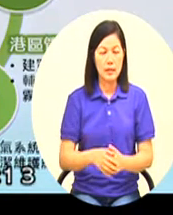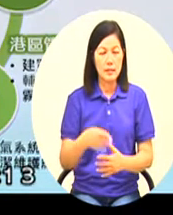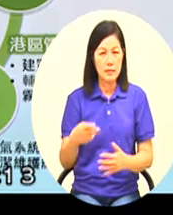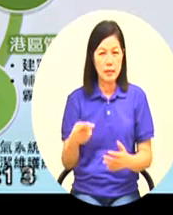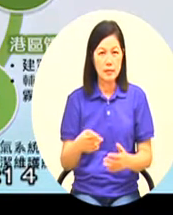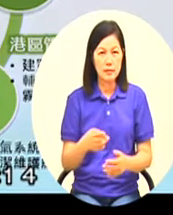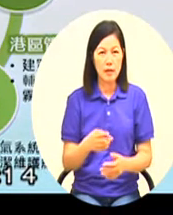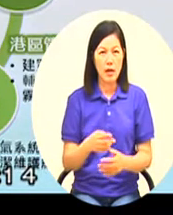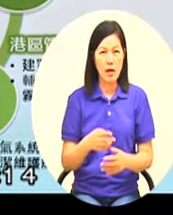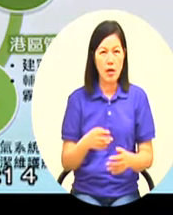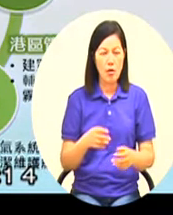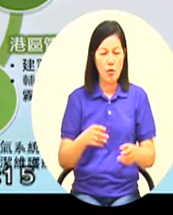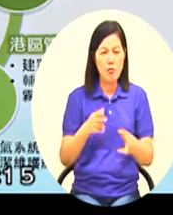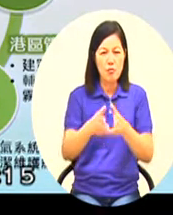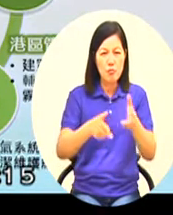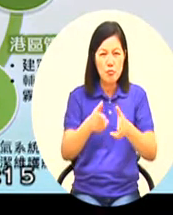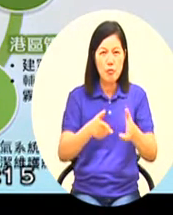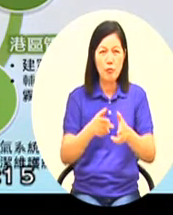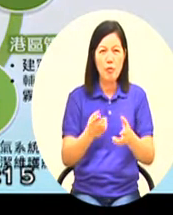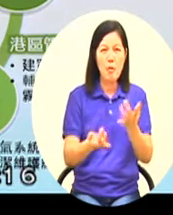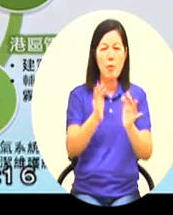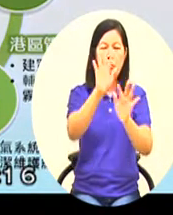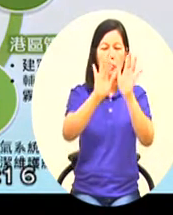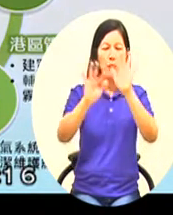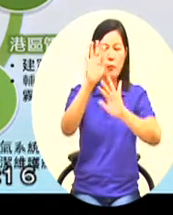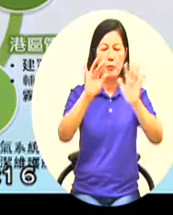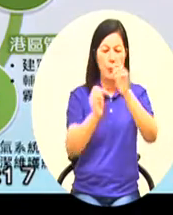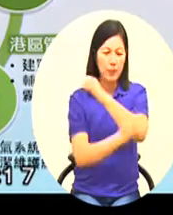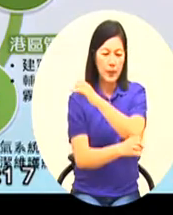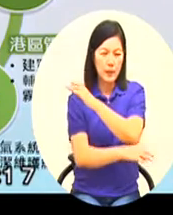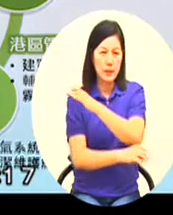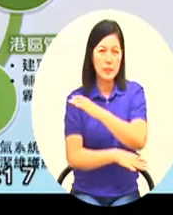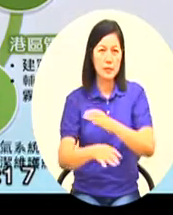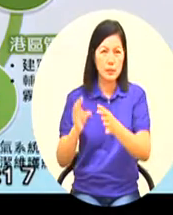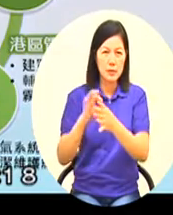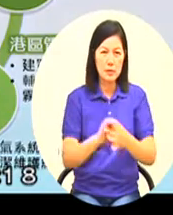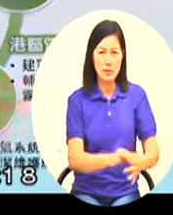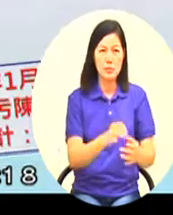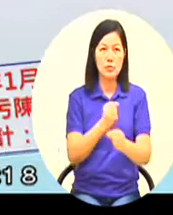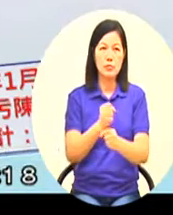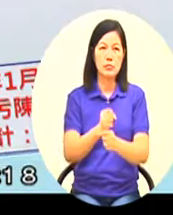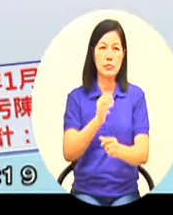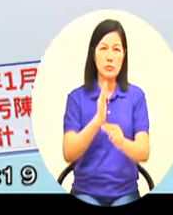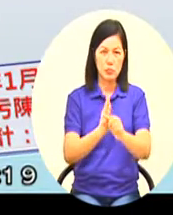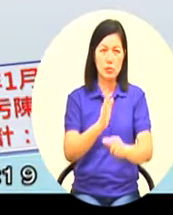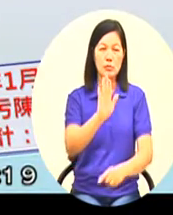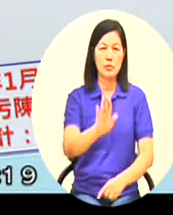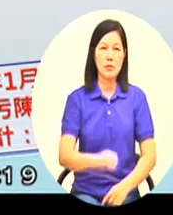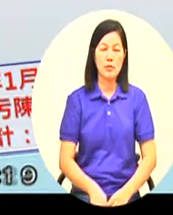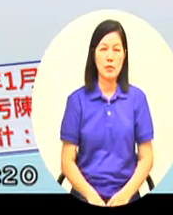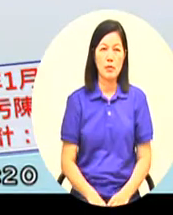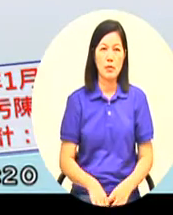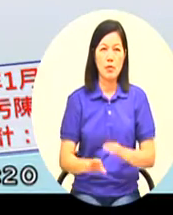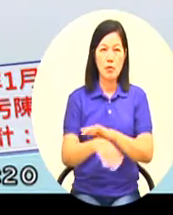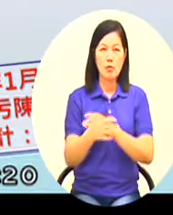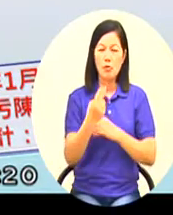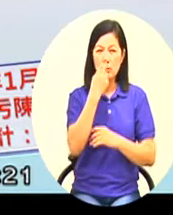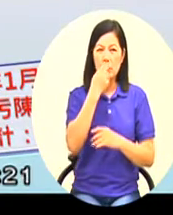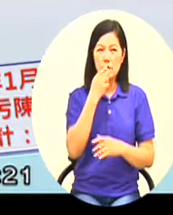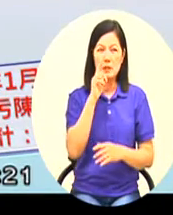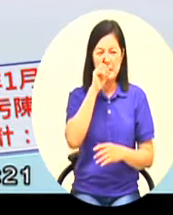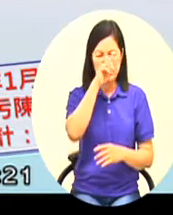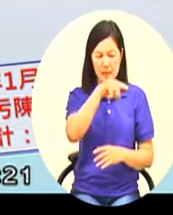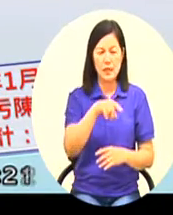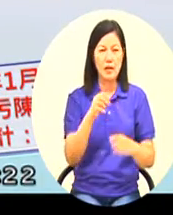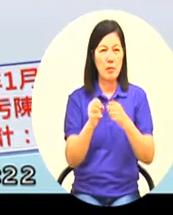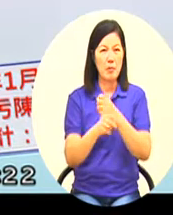油烟。排气系统的一个辅导，这个也是我们持续进行的。另外空污的澄清的部分，统计